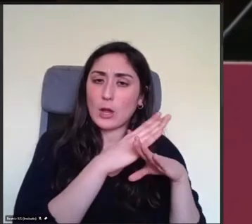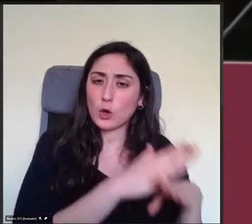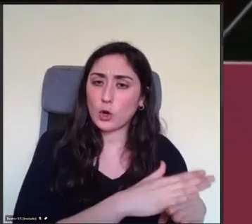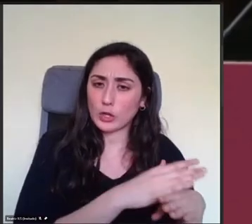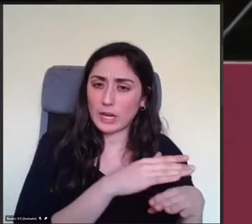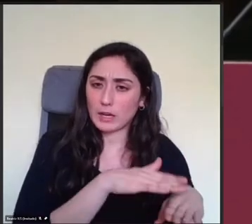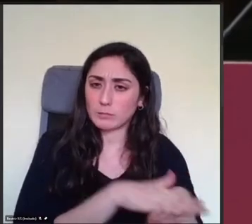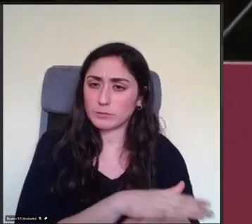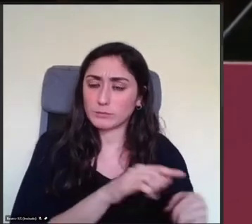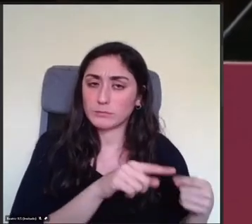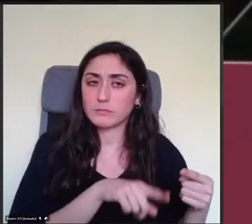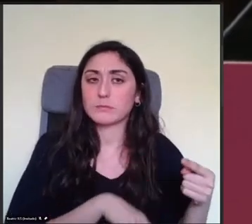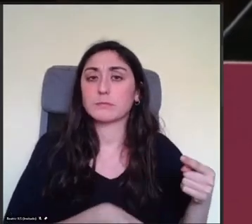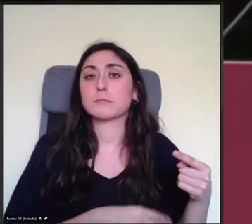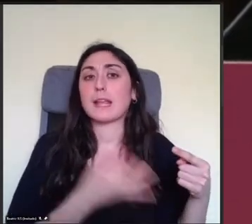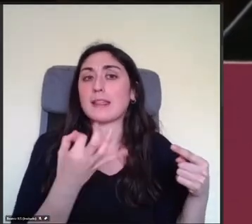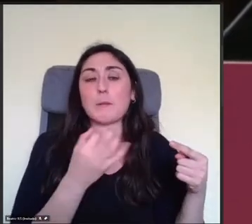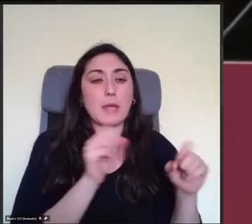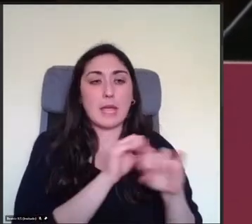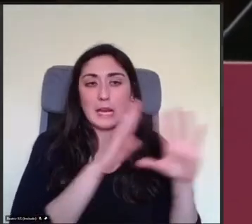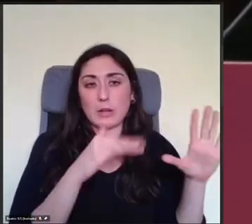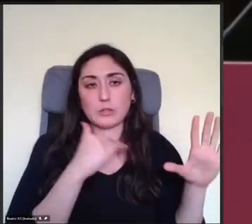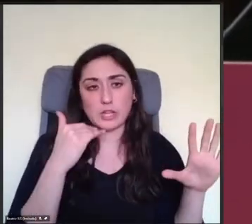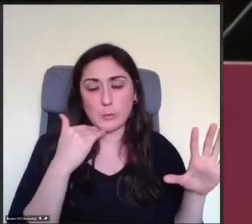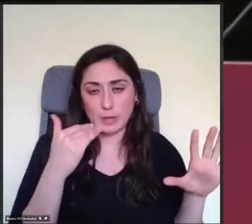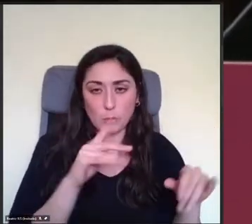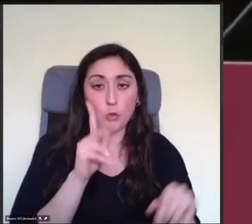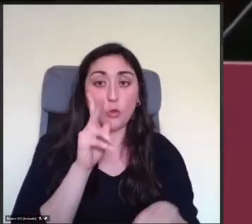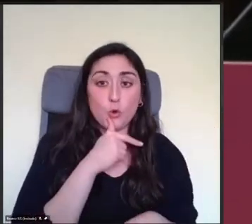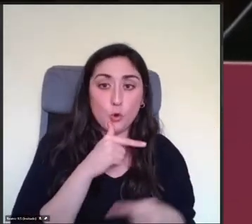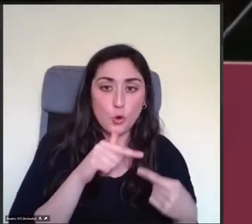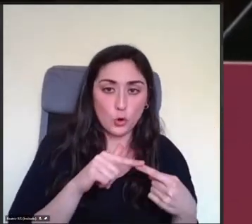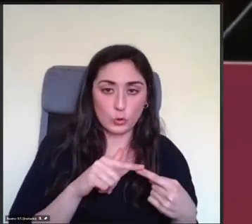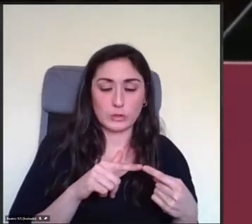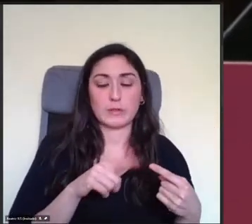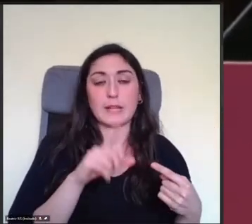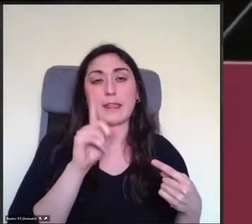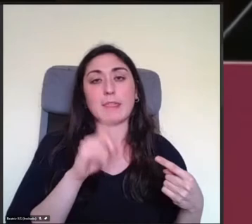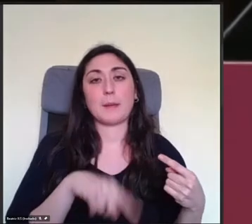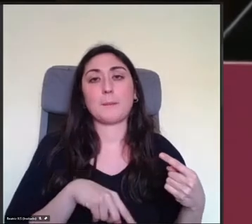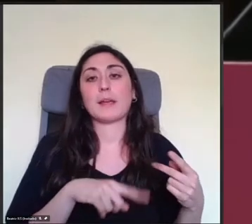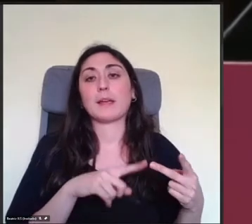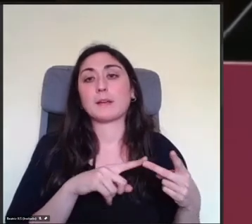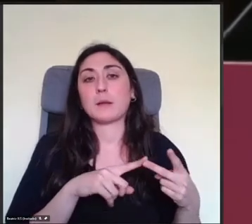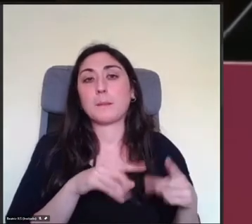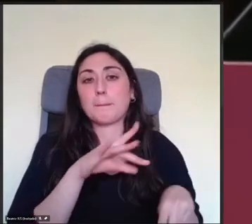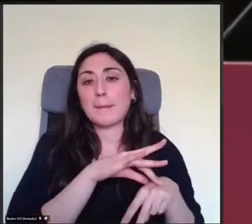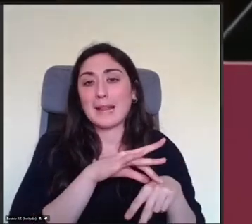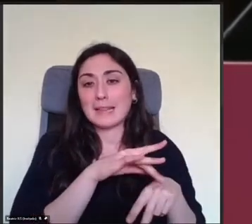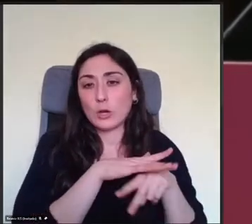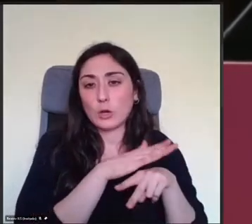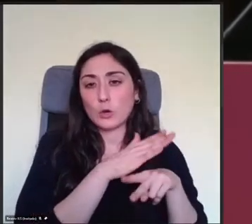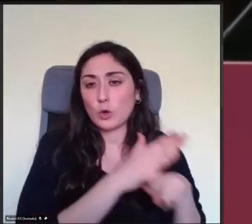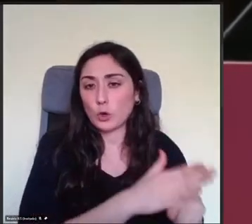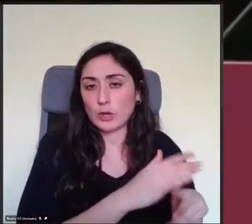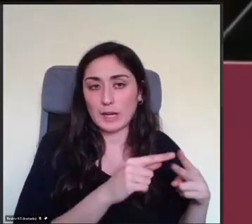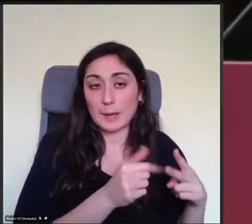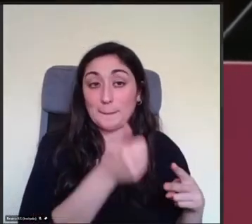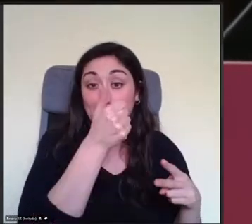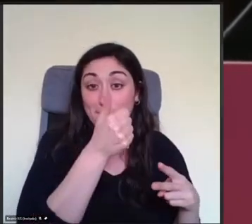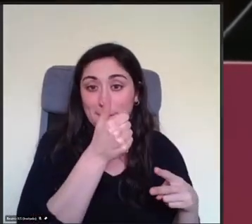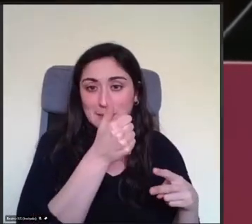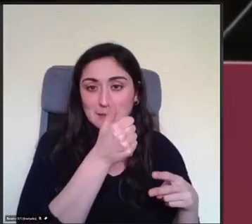que les malalties cròniques i el dolor són més prevalents a les dones, i, per una altra